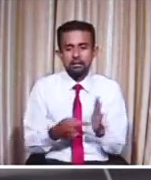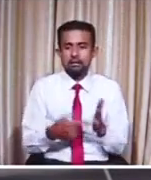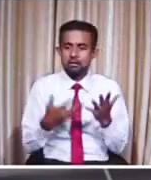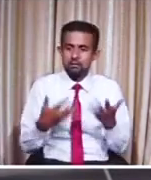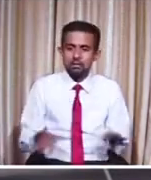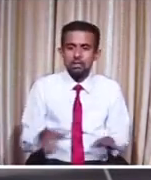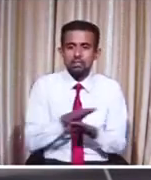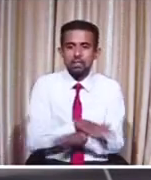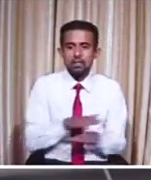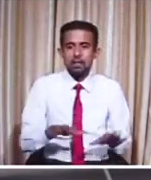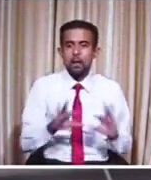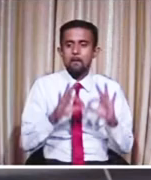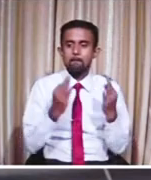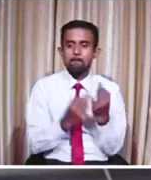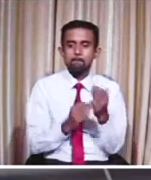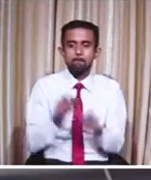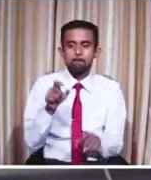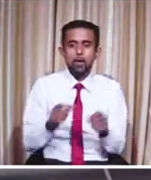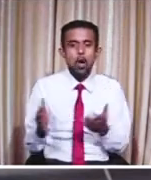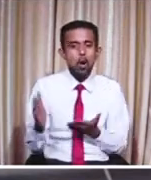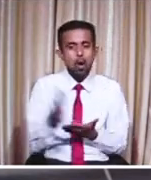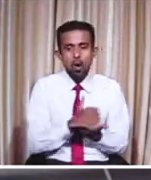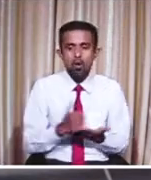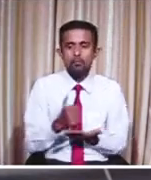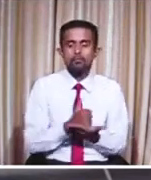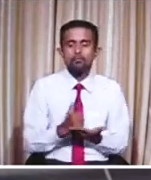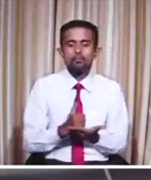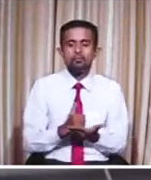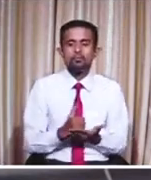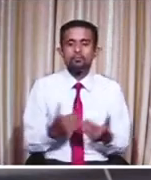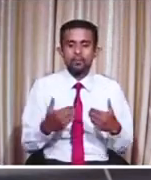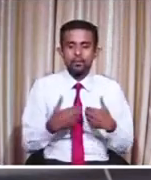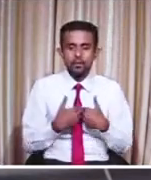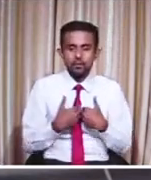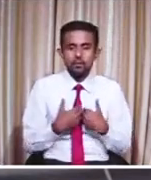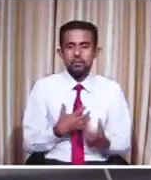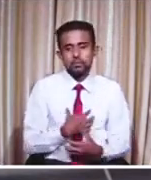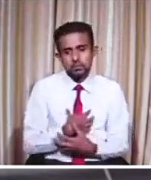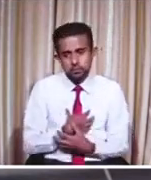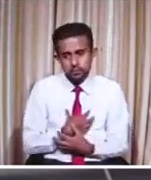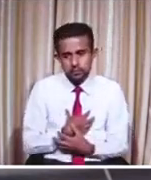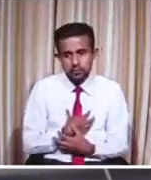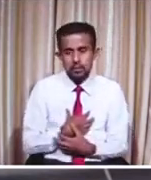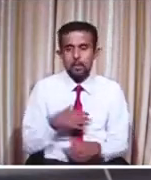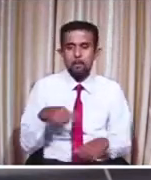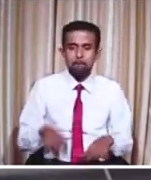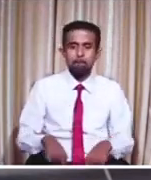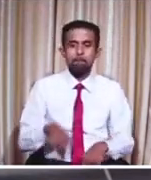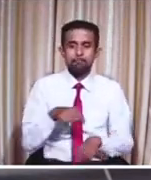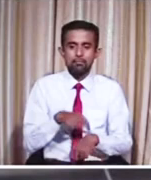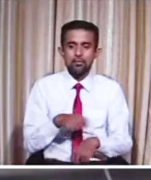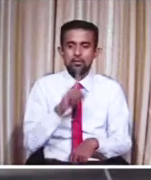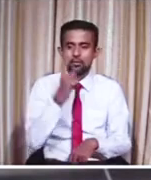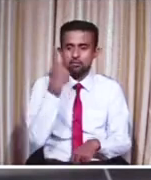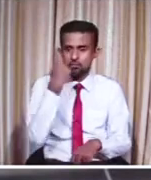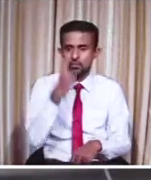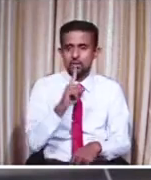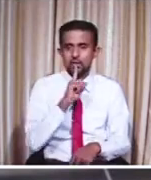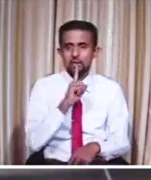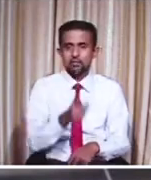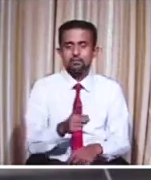වෙච්ච දරුපවුල් වල සමාජිකයන් සියලු දෙනාම වෙනුවෙන් අපේ සාතිශය සංවේගය මේ අවස්ථාවේදී මා පළමුව පුද